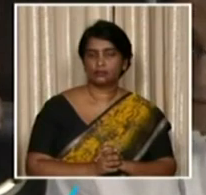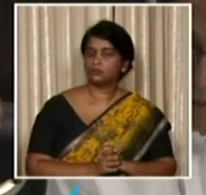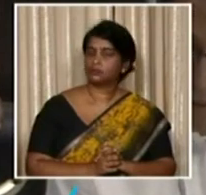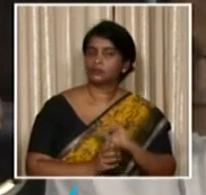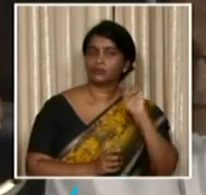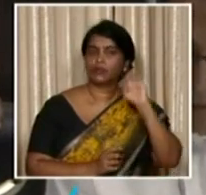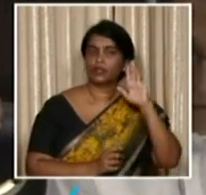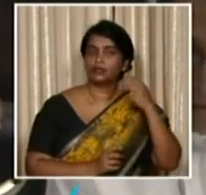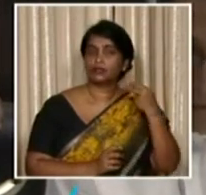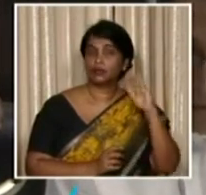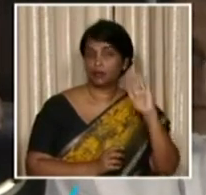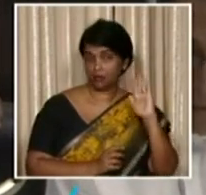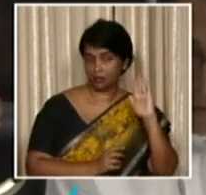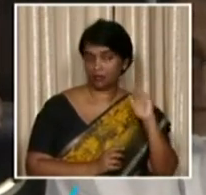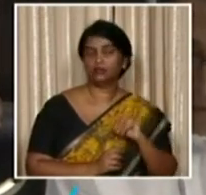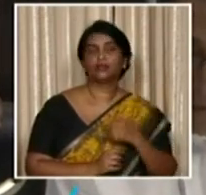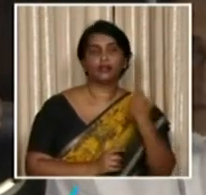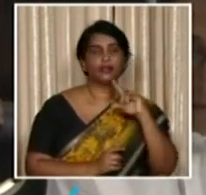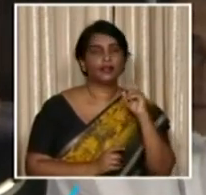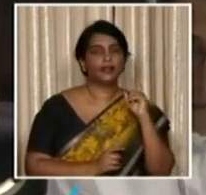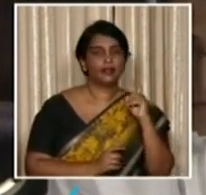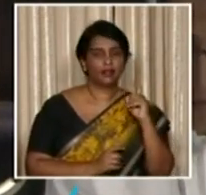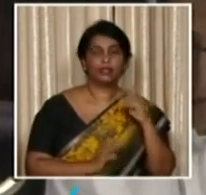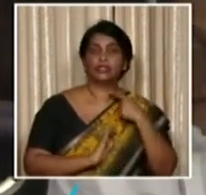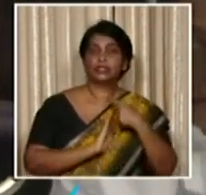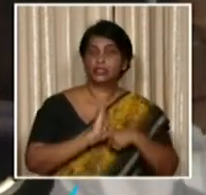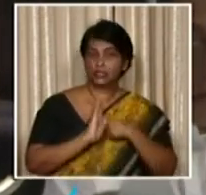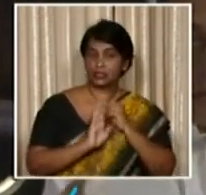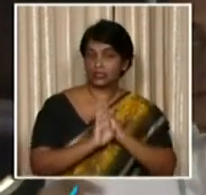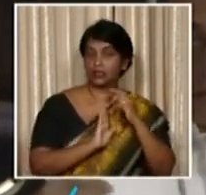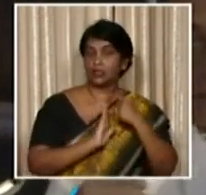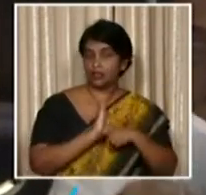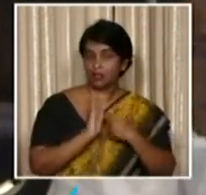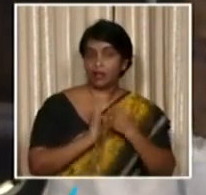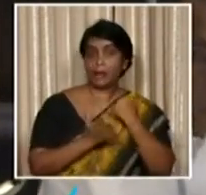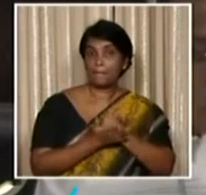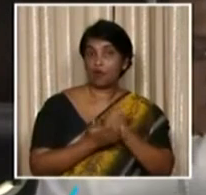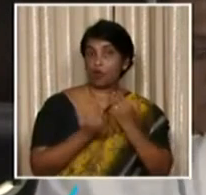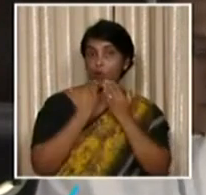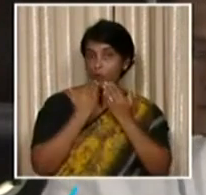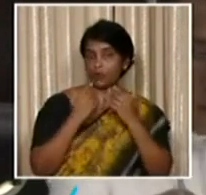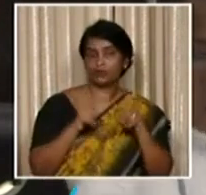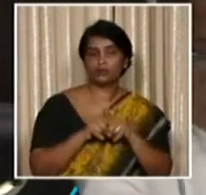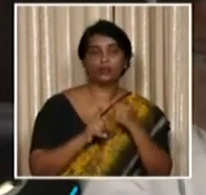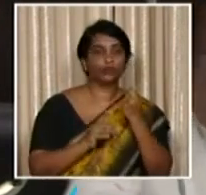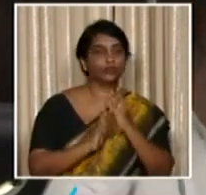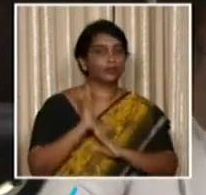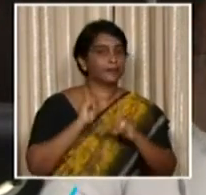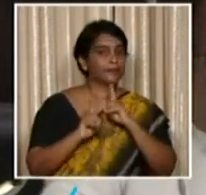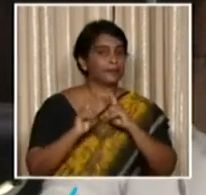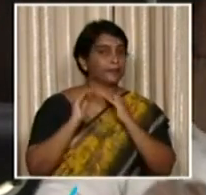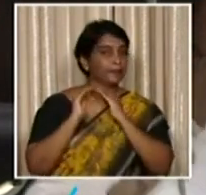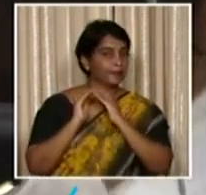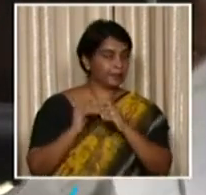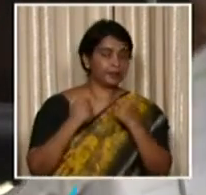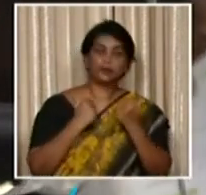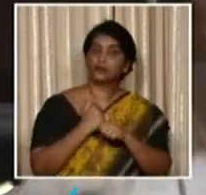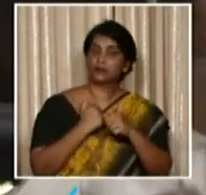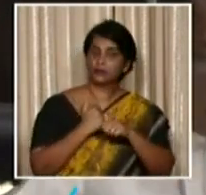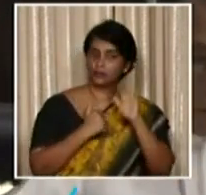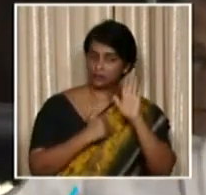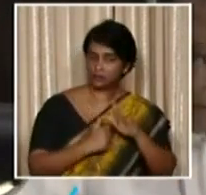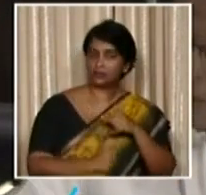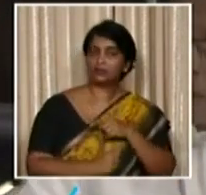ඈ ශ්‍රී ලංකා මහ බැංකුවේ උපදෙස් මත මුදල් අමාත්‍යංශය විසින් සකස් කරන